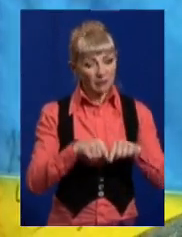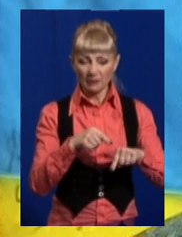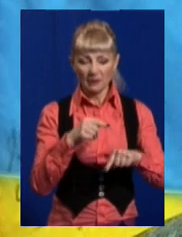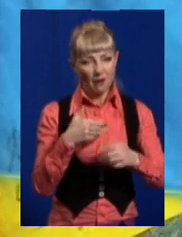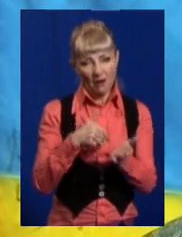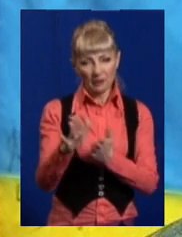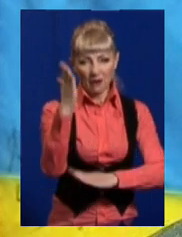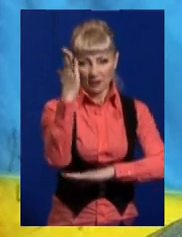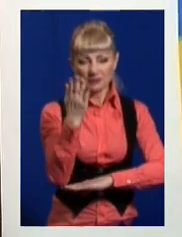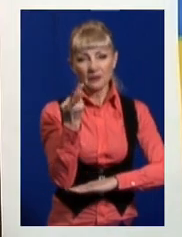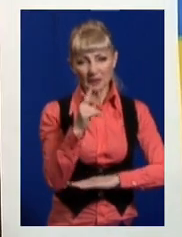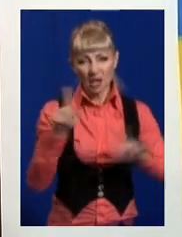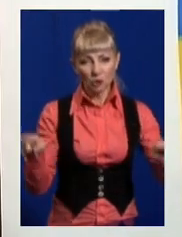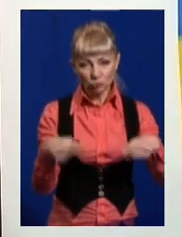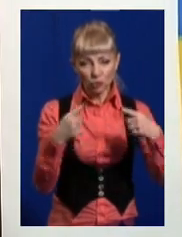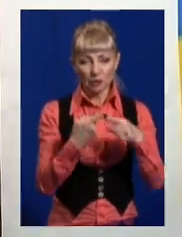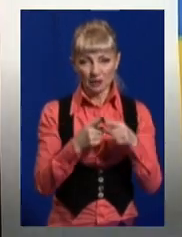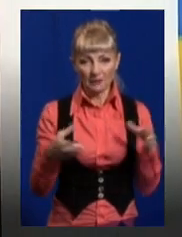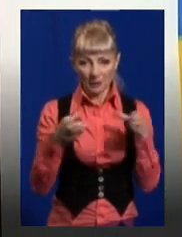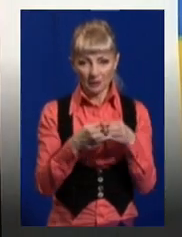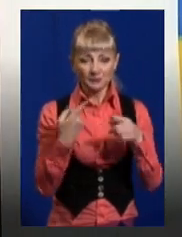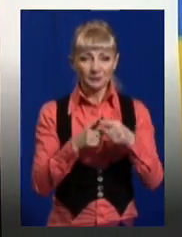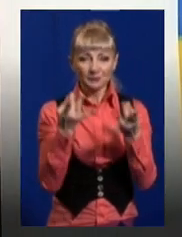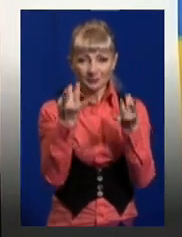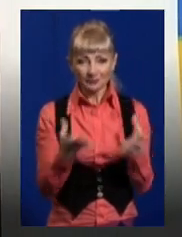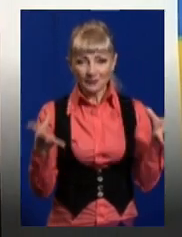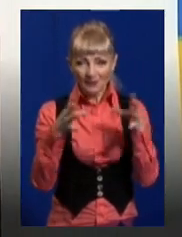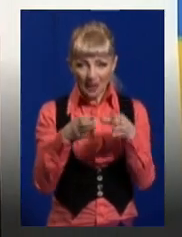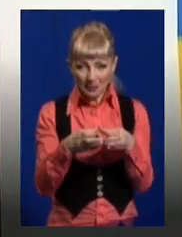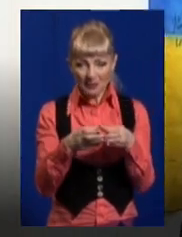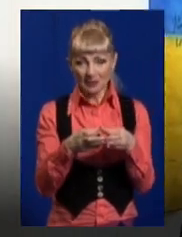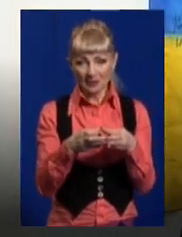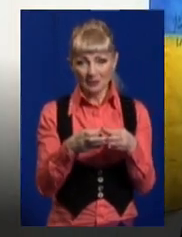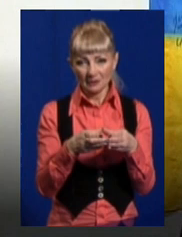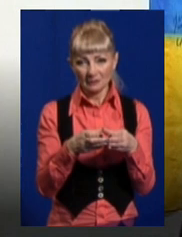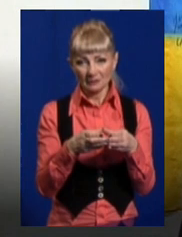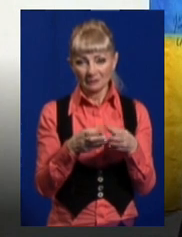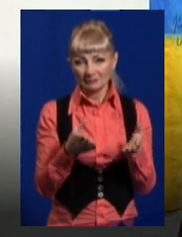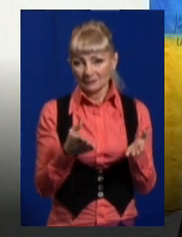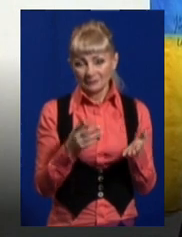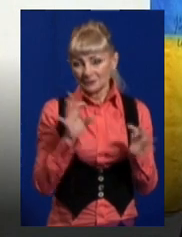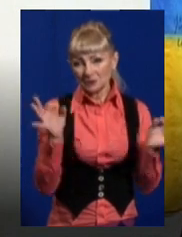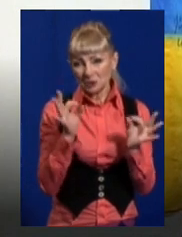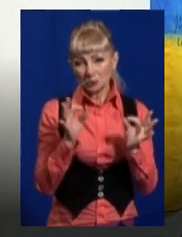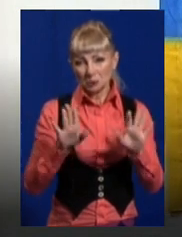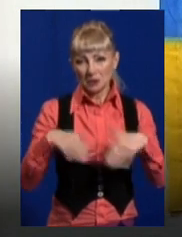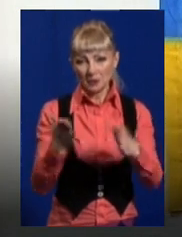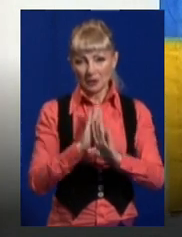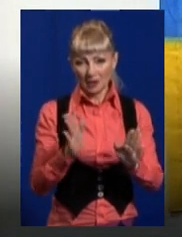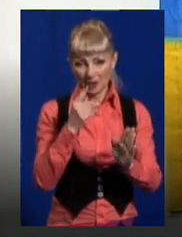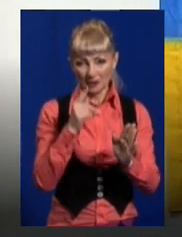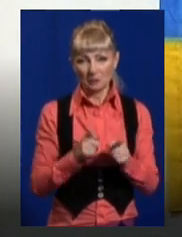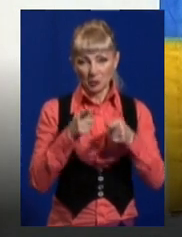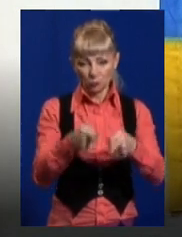голосування за створення об'єднання. Це просто об'єднання за все добре проти всього поганого. Мені ніхто не пропонував вступати в це об'єднання.